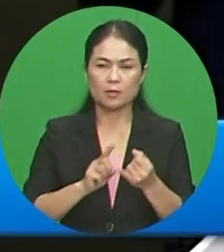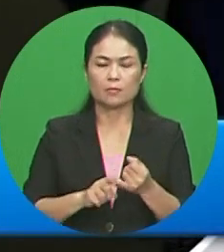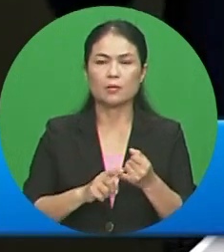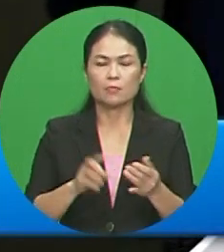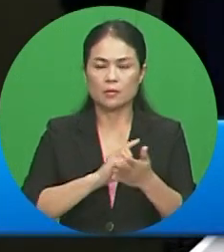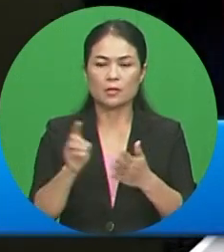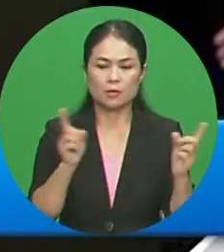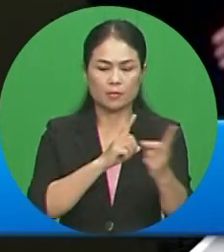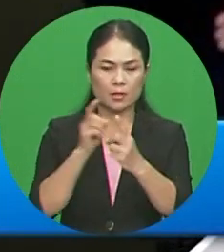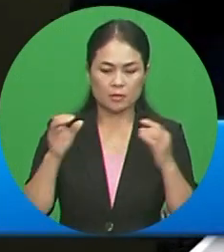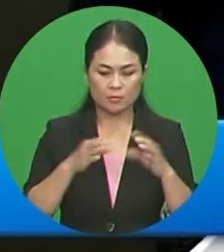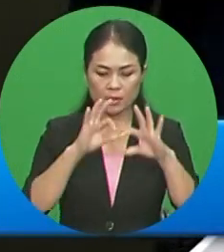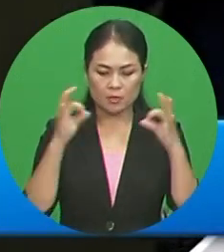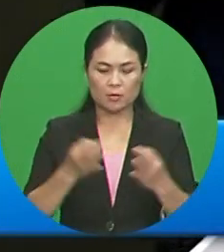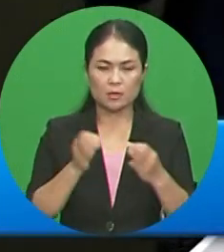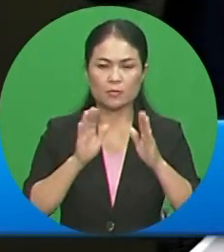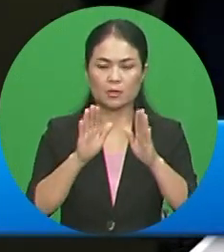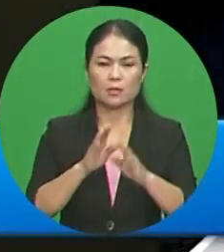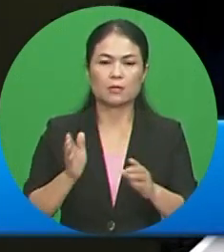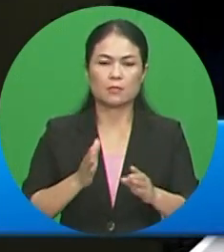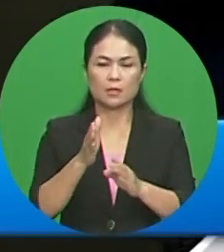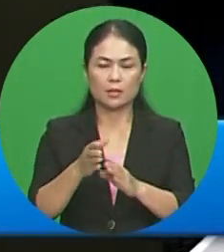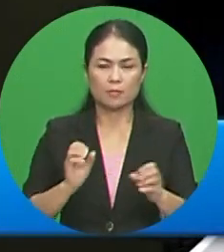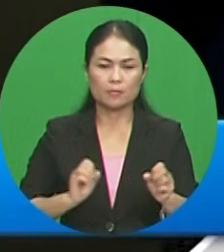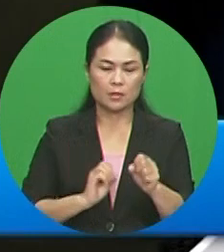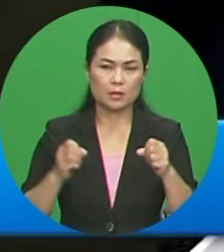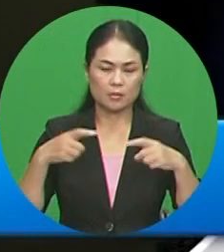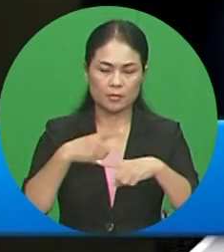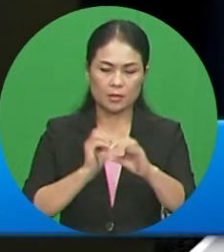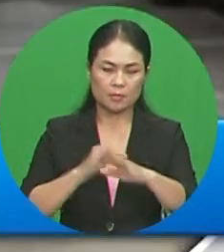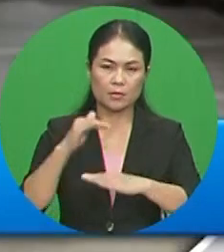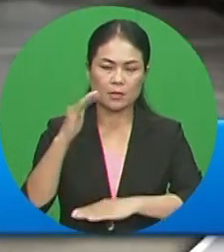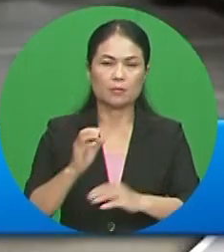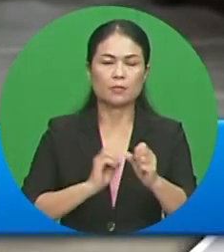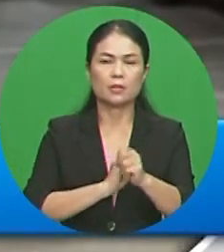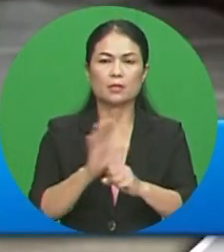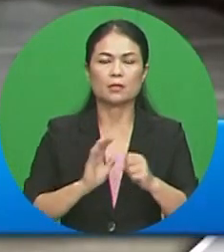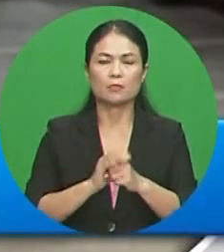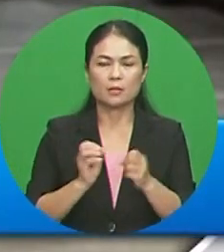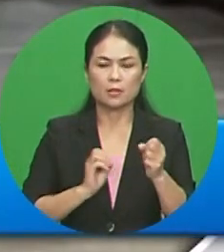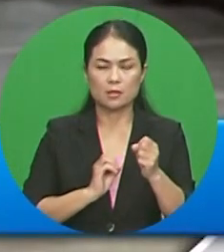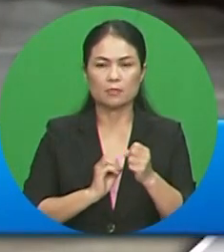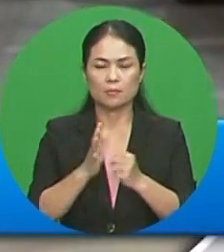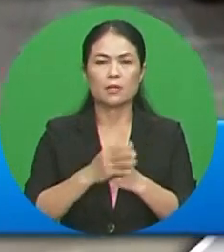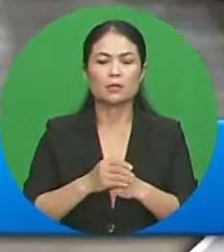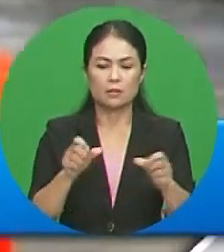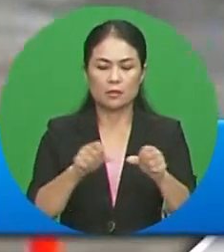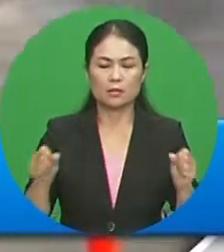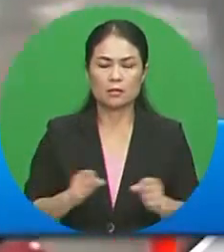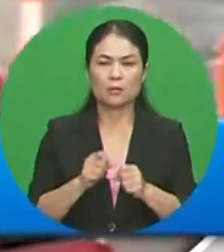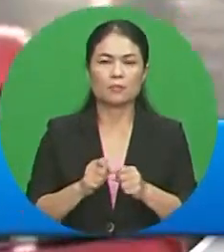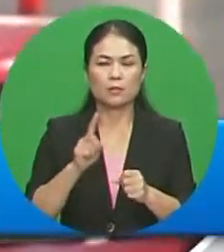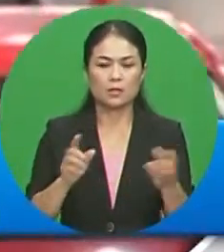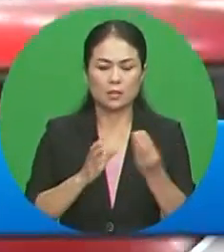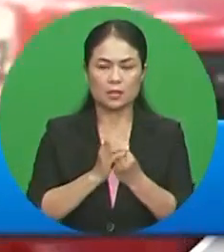ការជួបជុំក្រុមគ្រួសារជាកត្តាជំរុញឲ្យល្បឿនវីរុសមានការកើនឡើងដោយចាប់ផ្តើមជាថ្មីម្ដងទៀតនៅក្នុងតំបន់មួយចំនួនប